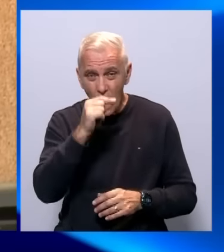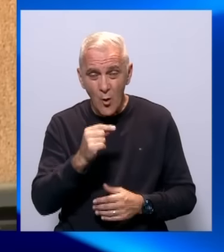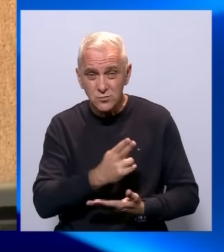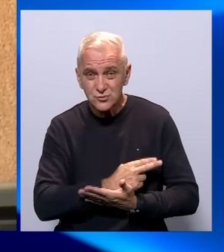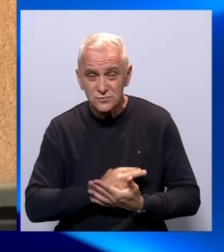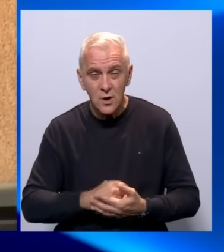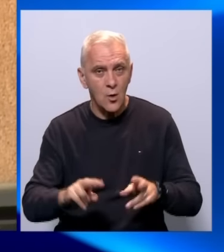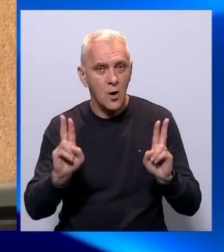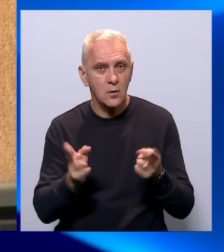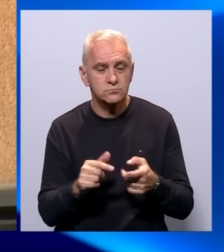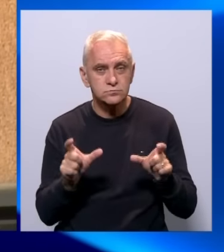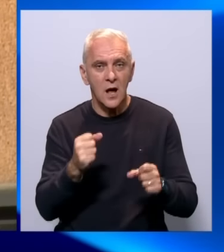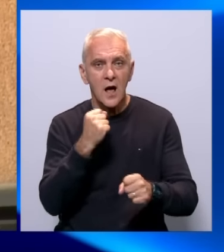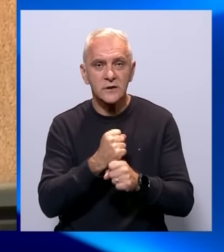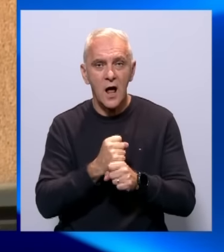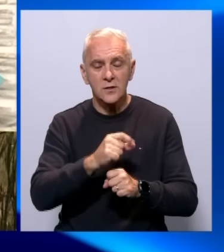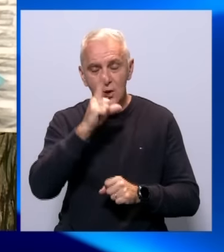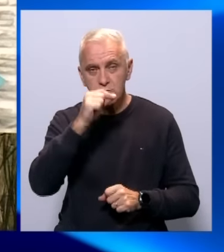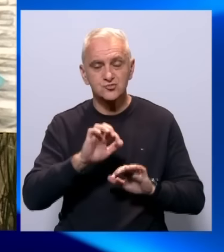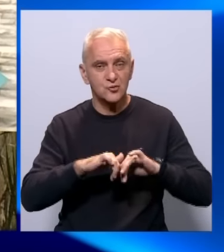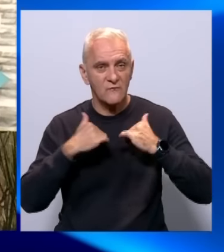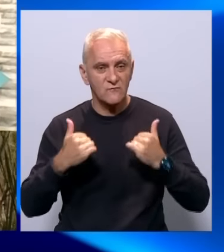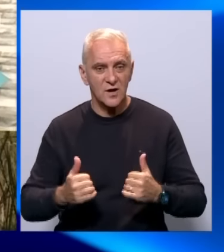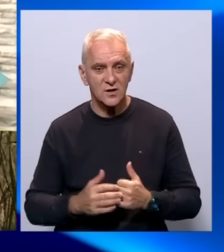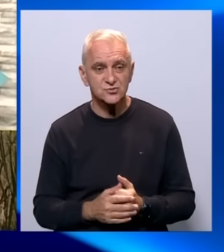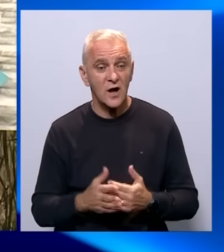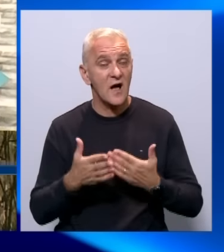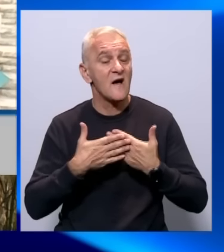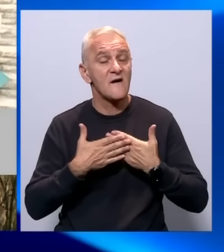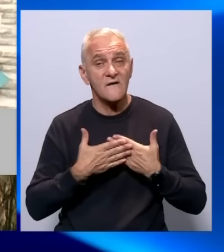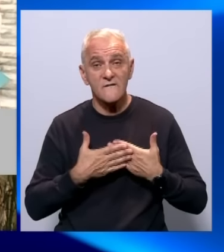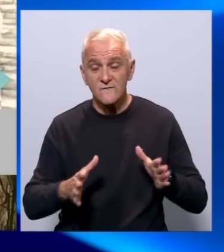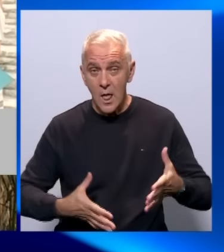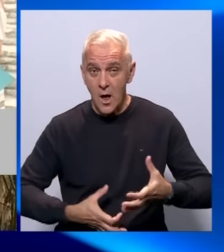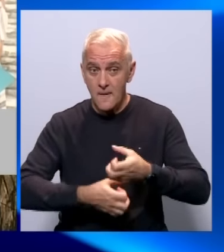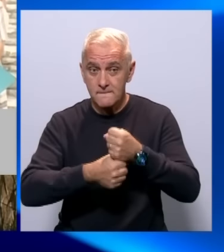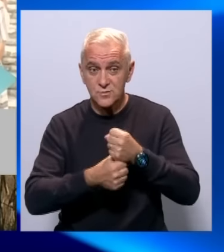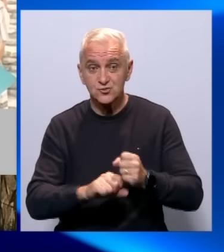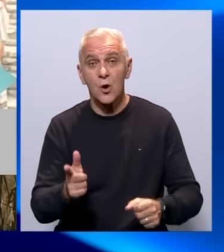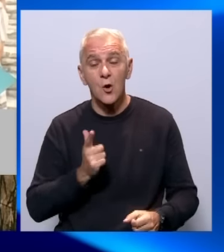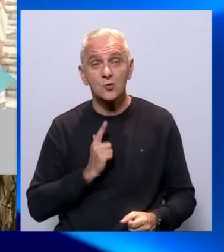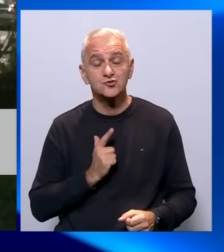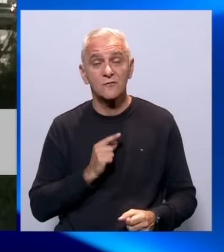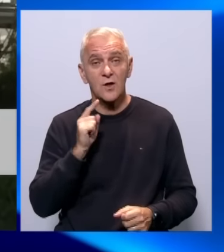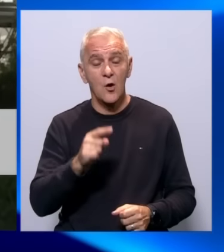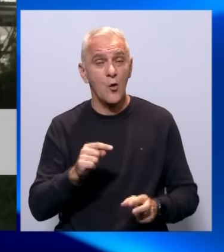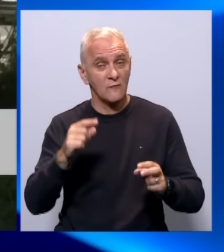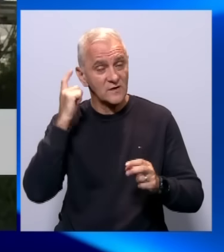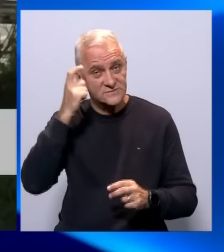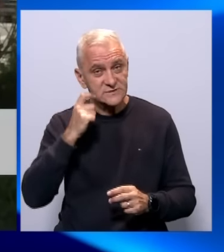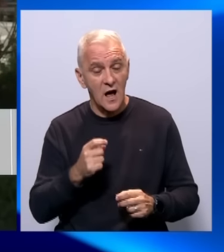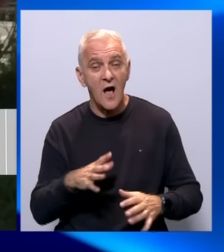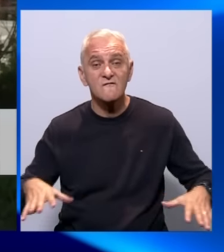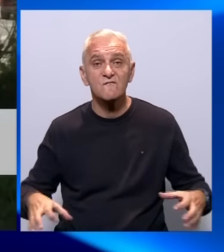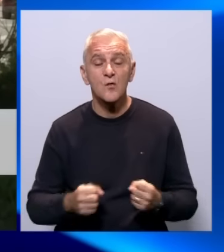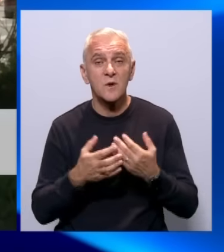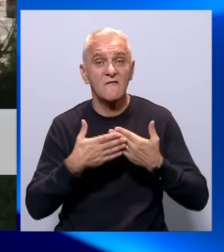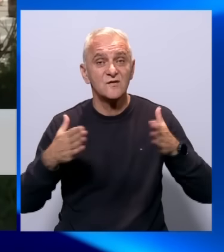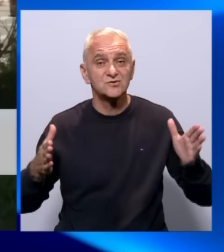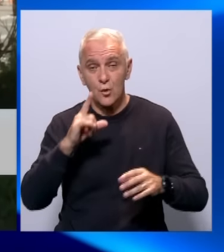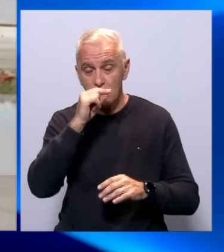administracije onemogućavao rad općinskog vijeća. S obzirom na veliku podršku Horvatu za očekivanje da ove stranke formiraju većinu u općinskom